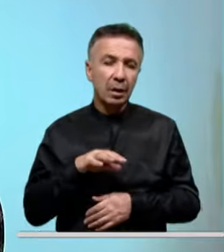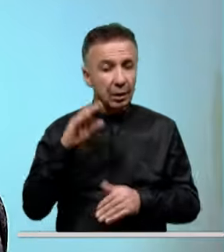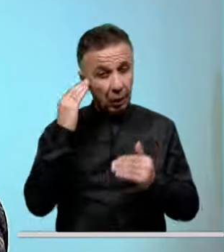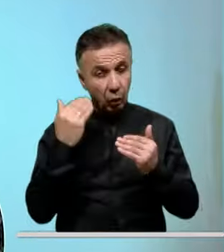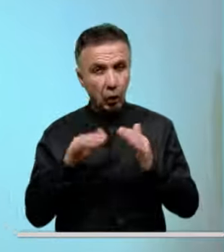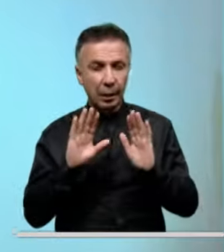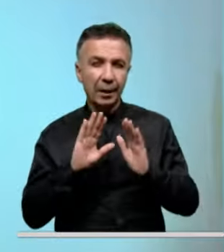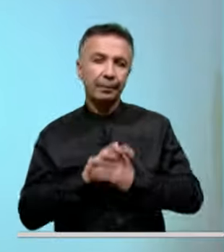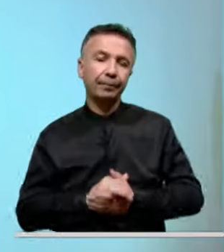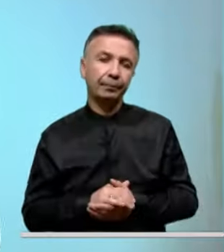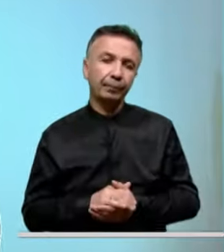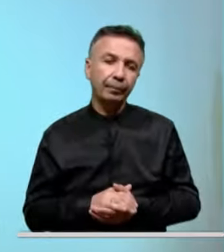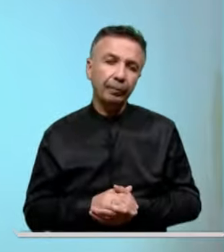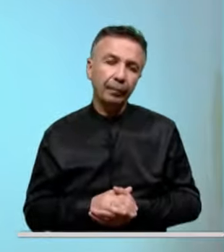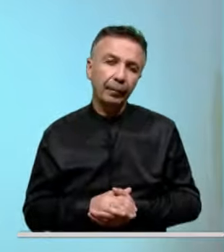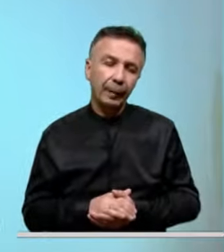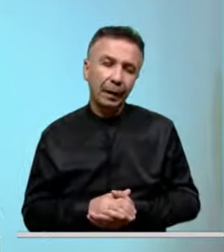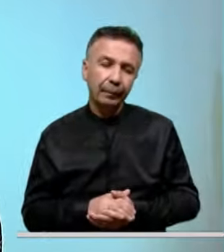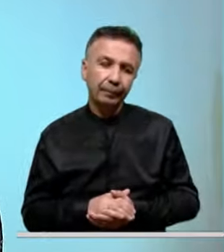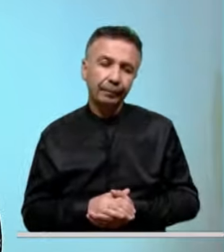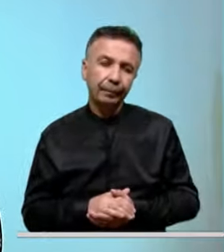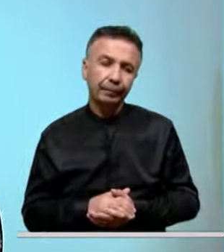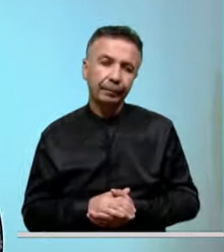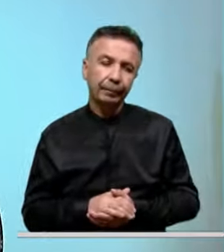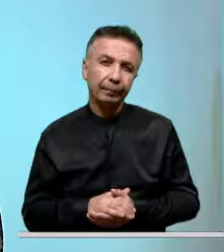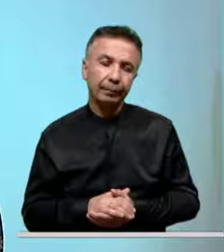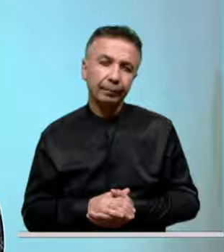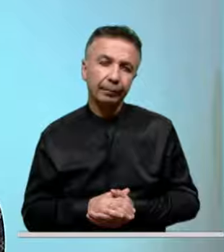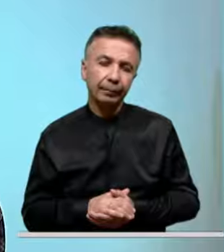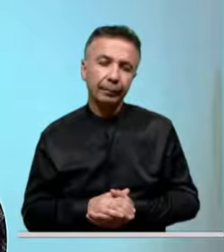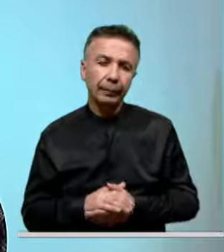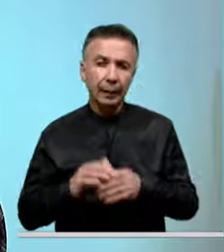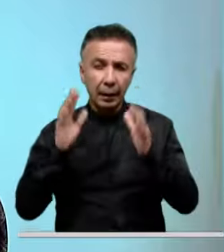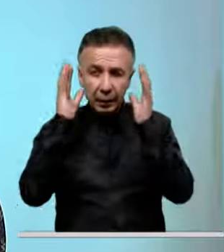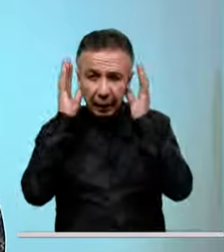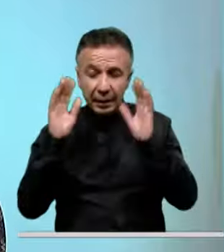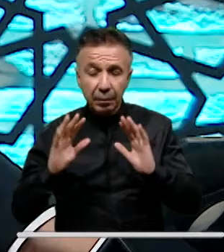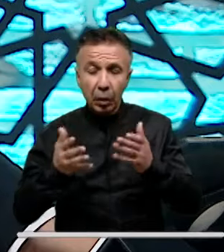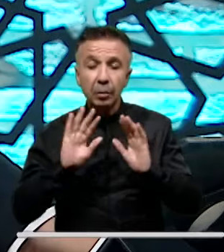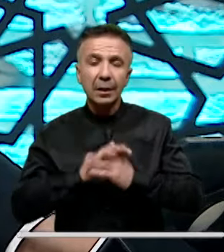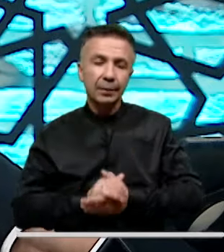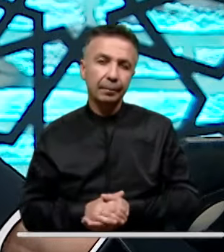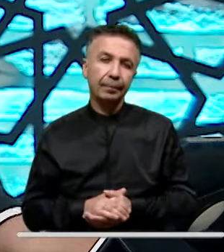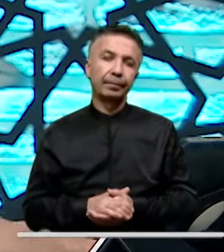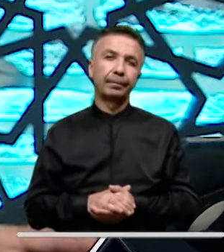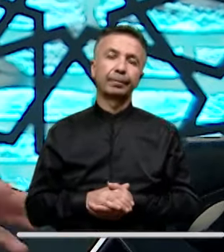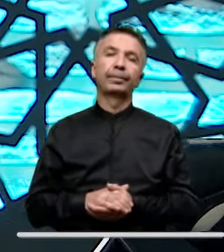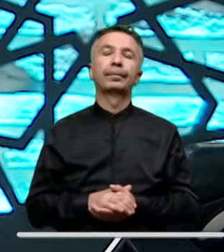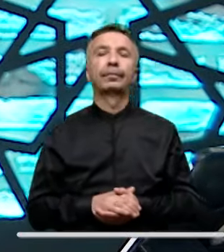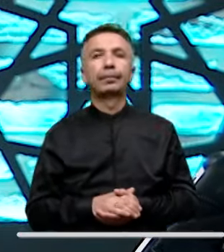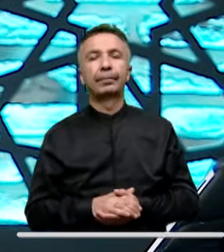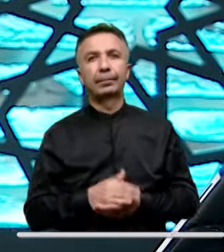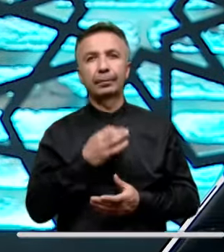da sünnetle belirlenmiş olan formun dışına çıkmışızdır. Namaza mani değildir. Eyvallah. Teşekkür